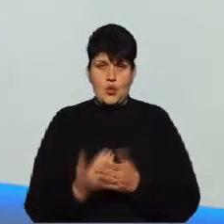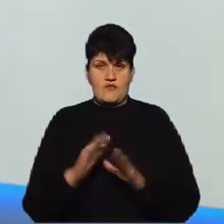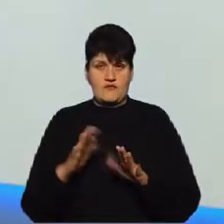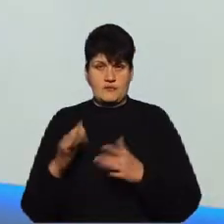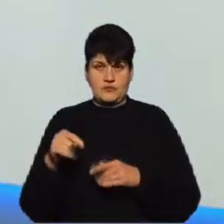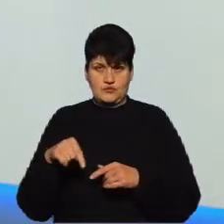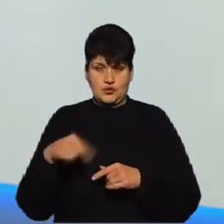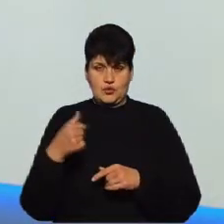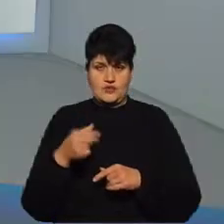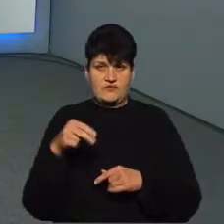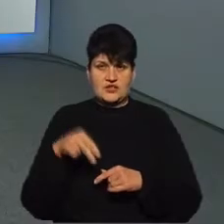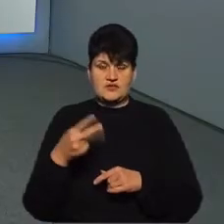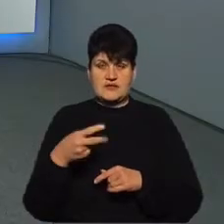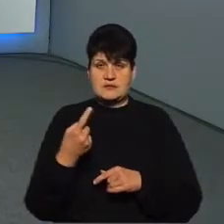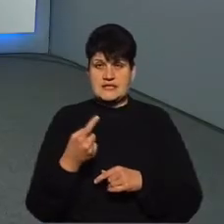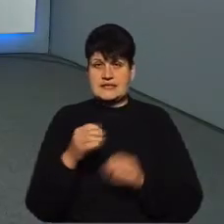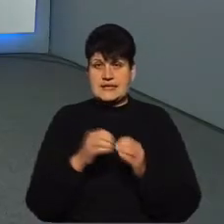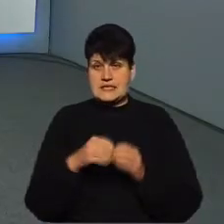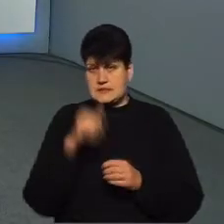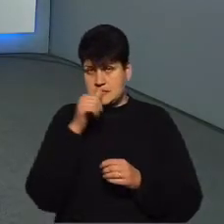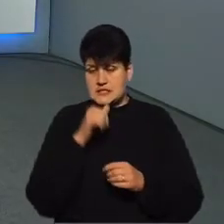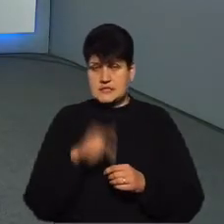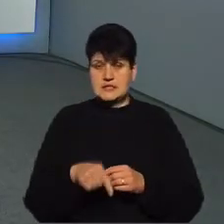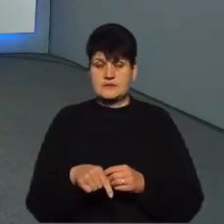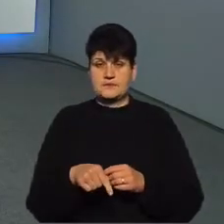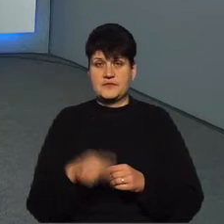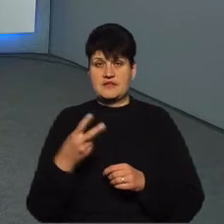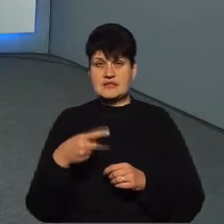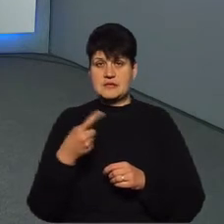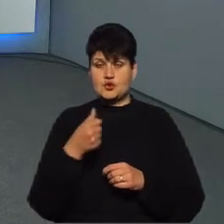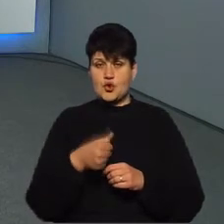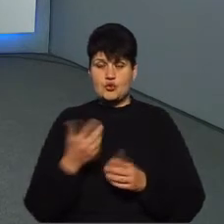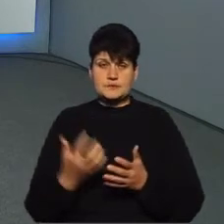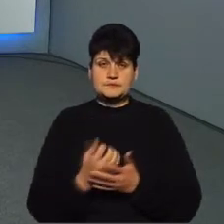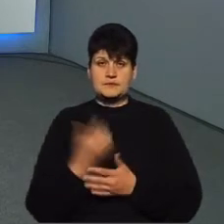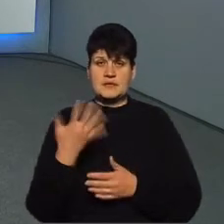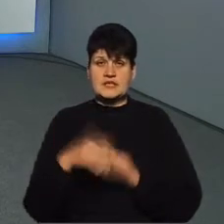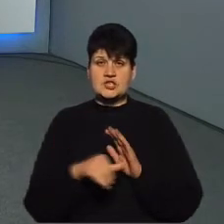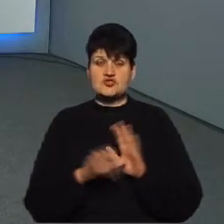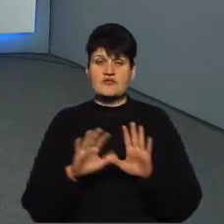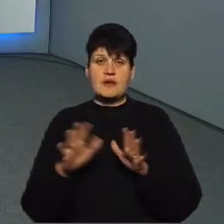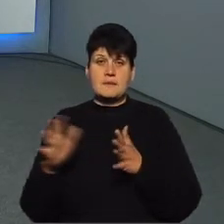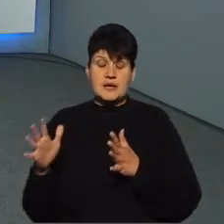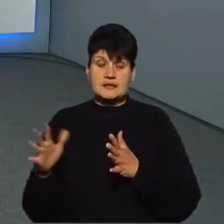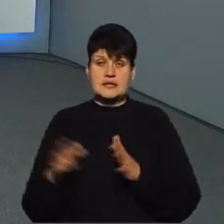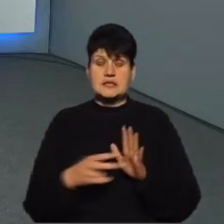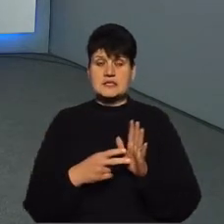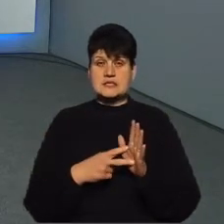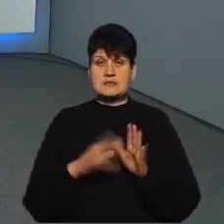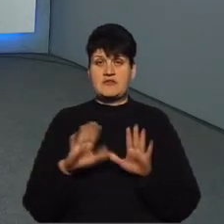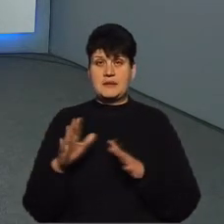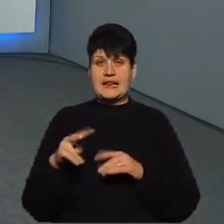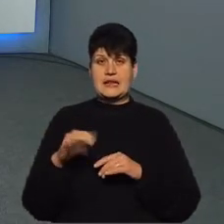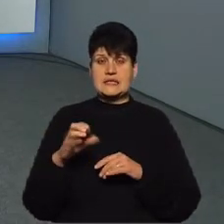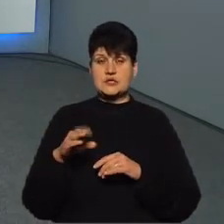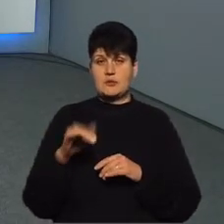2021-го? Звичайно, за 10 місяців 2021 року виявлено 56 випадків і 7 випадків за листопад місяць. В порівнянні